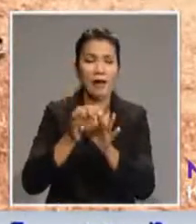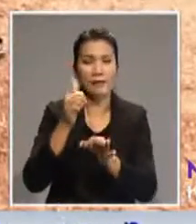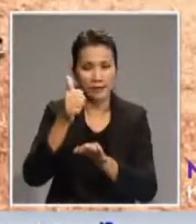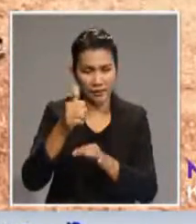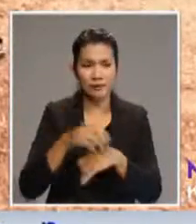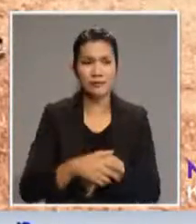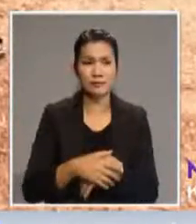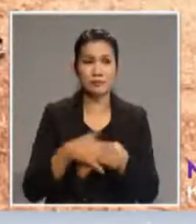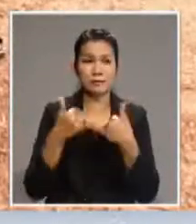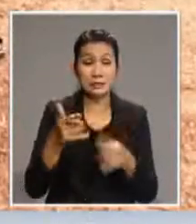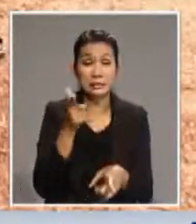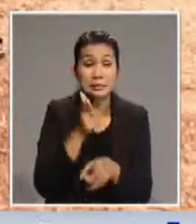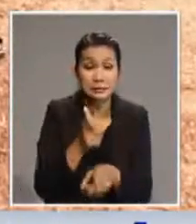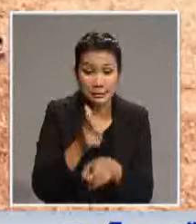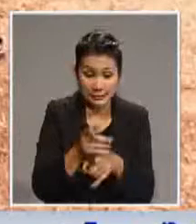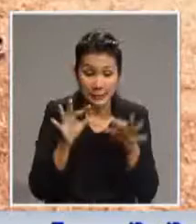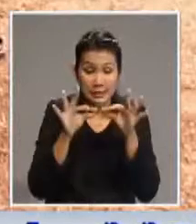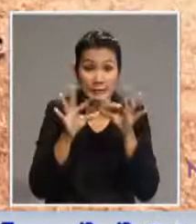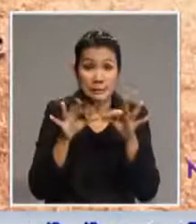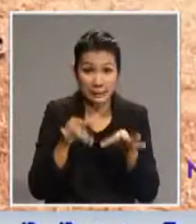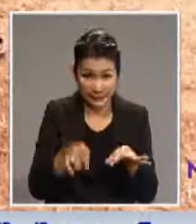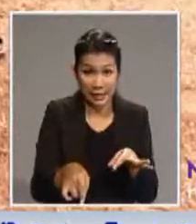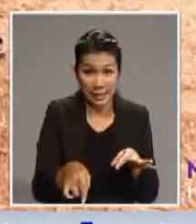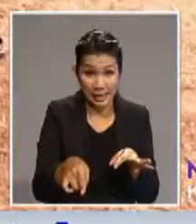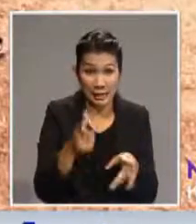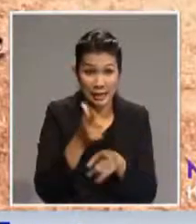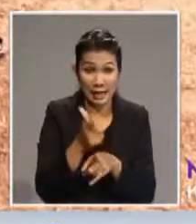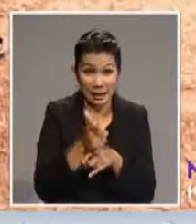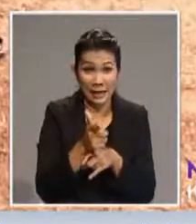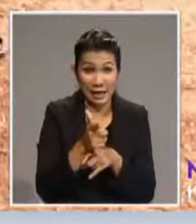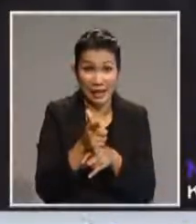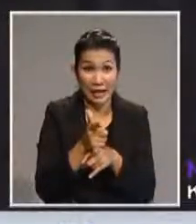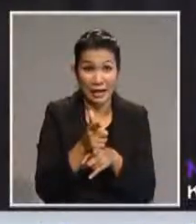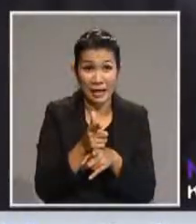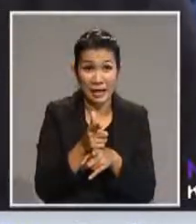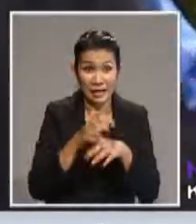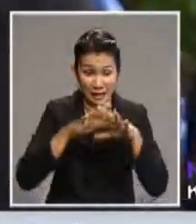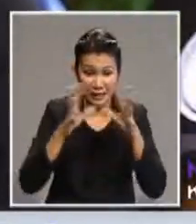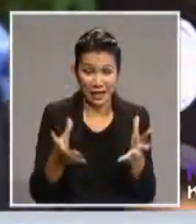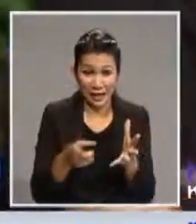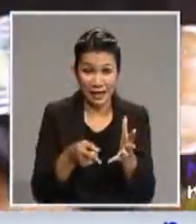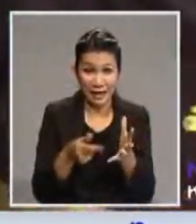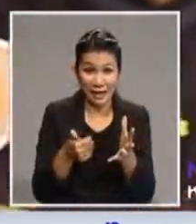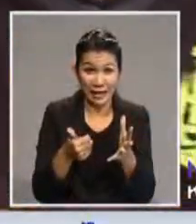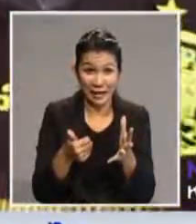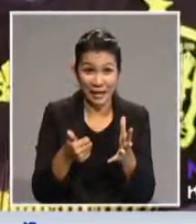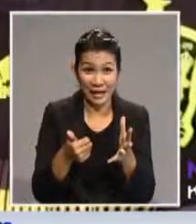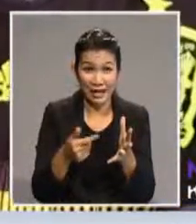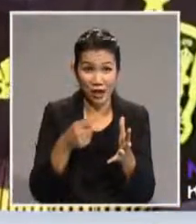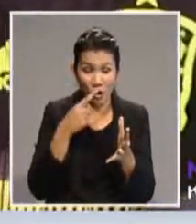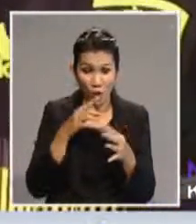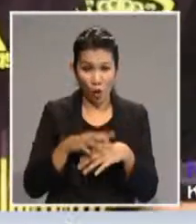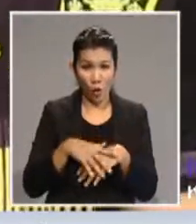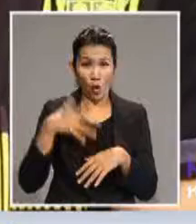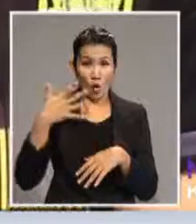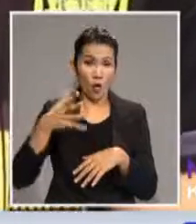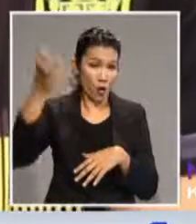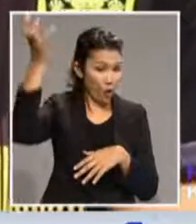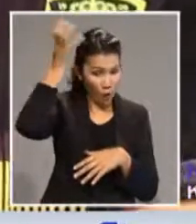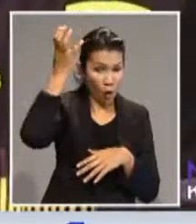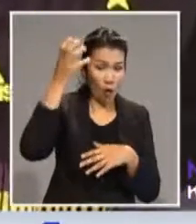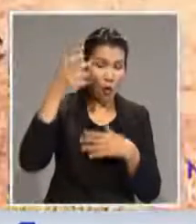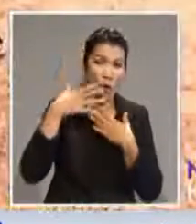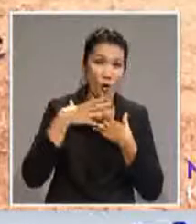ครับตกลงจะเลี้ยงขนุนไหมฮะพี่ไหมลูกเนี้ยโอ้โหพี่เล่นเกือบคอหัก